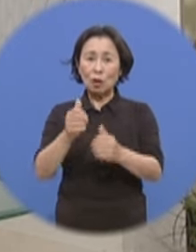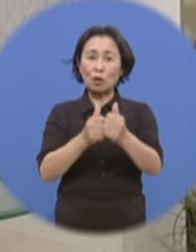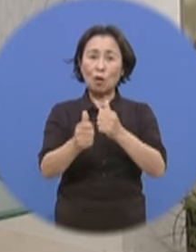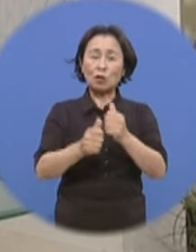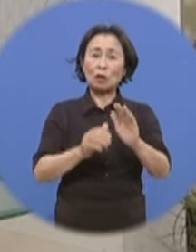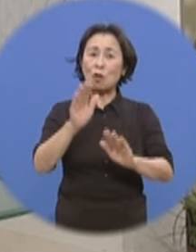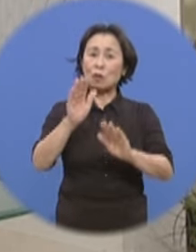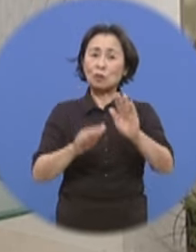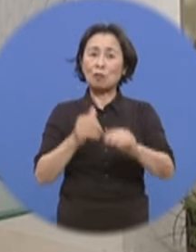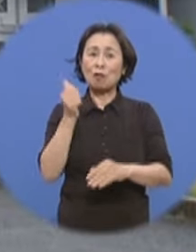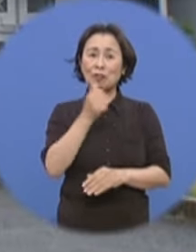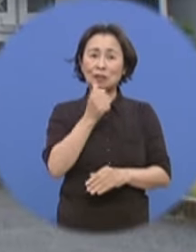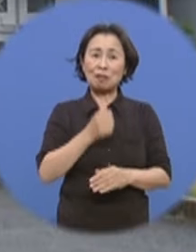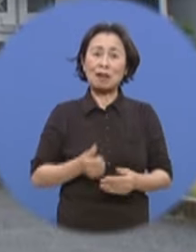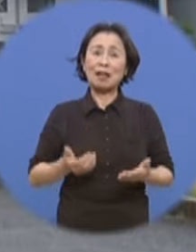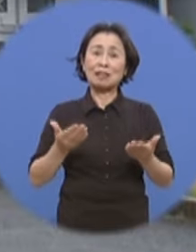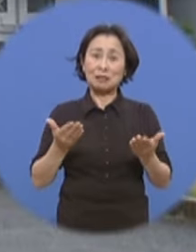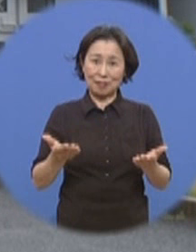し